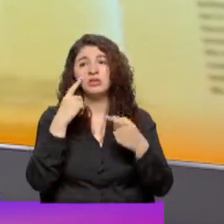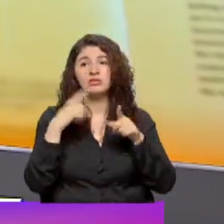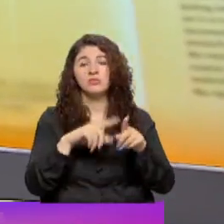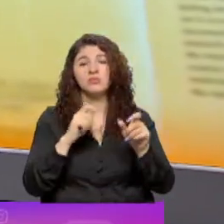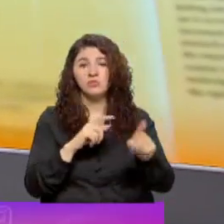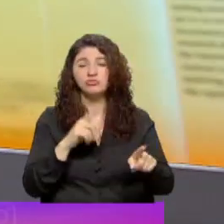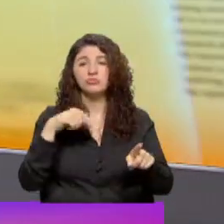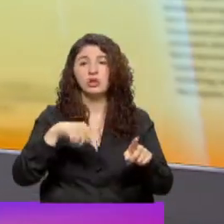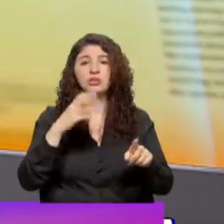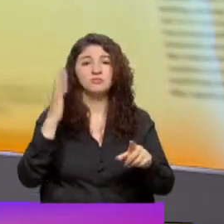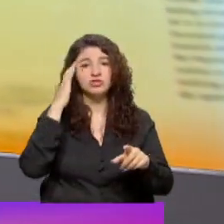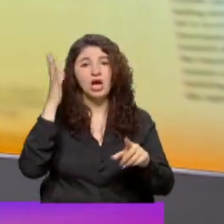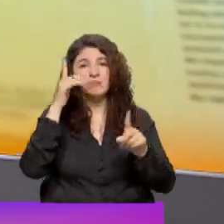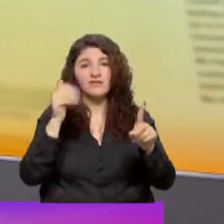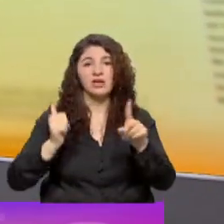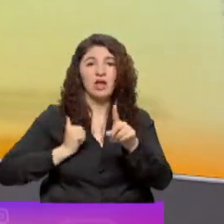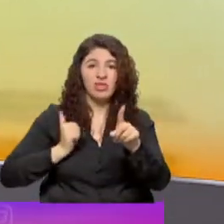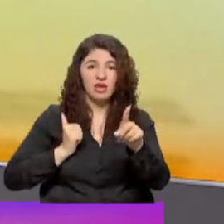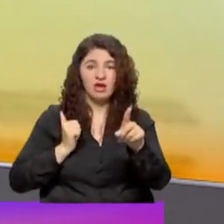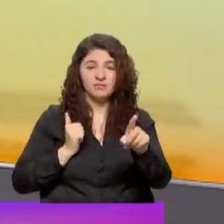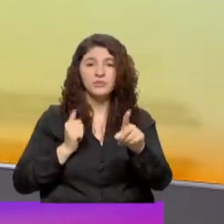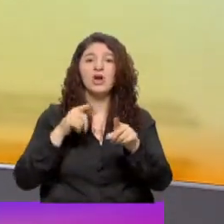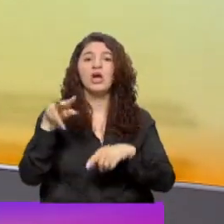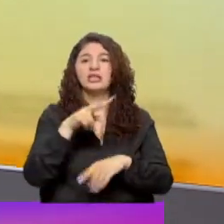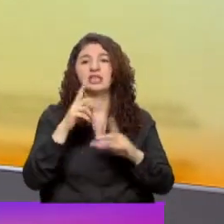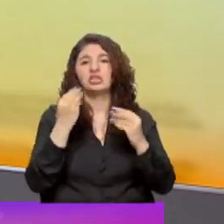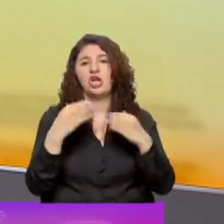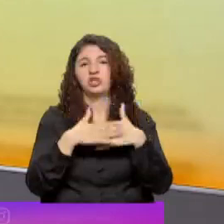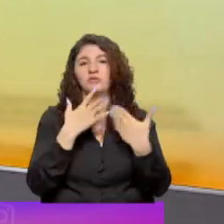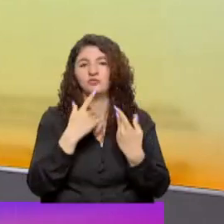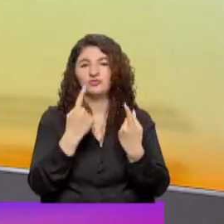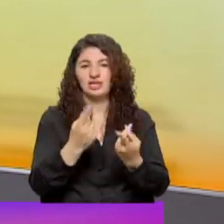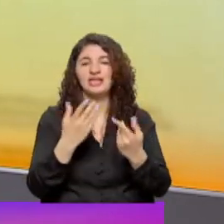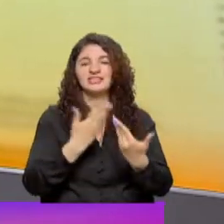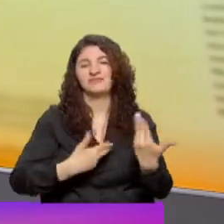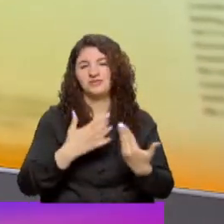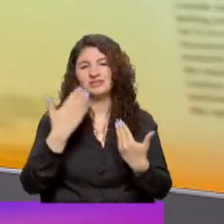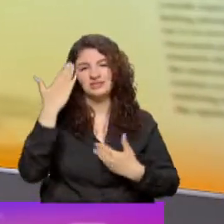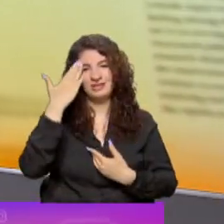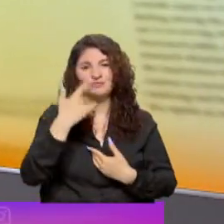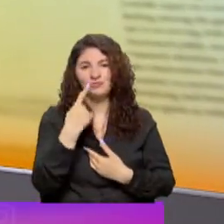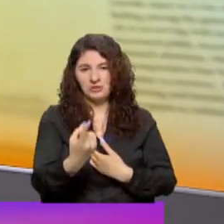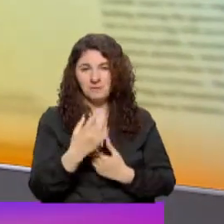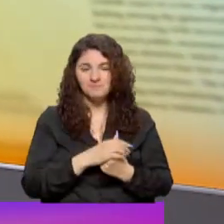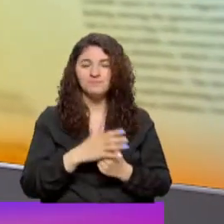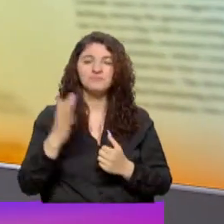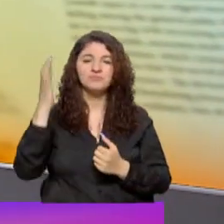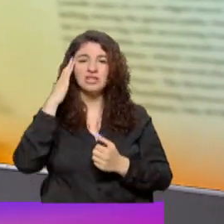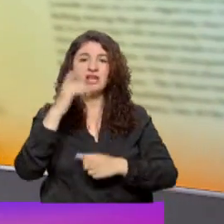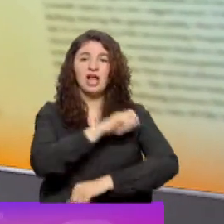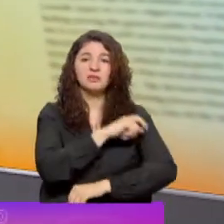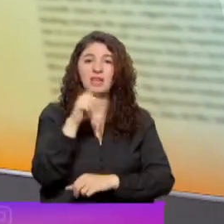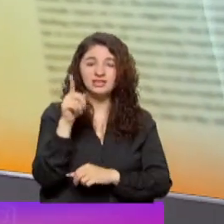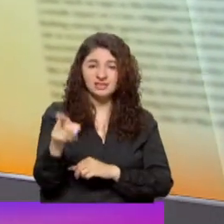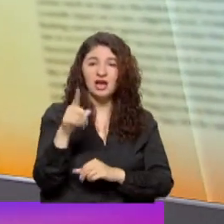takip ediyoruz bu arada başta Amerika ve Kanada'da onları İyi akşamlar dileyerek sevgilerimizi selamlarımı söyleyelim başta